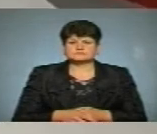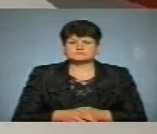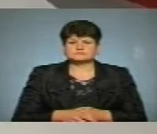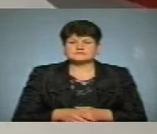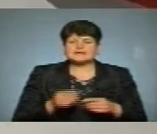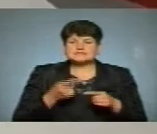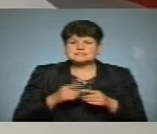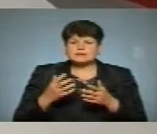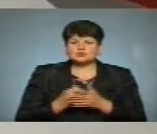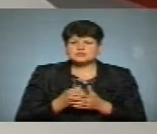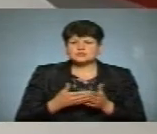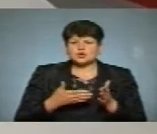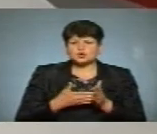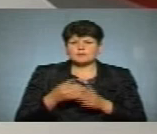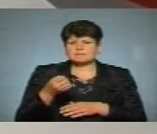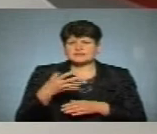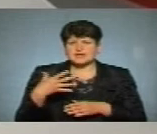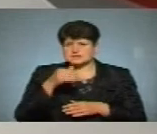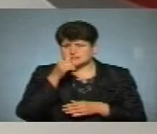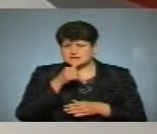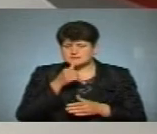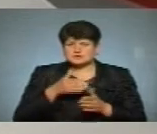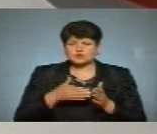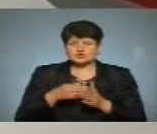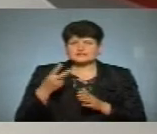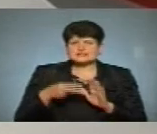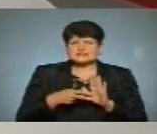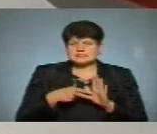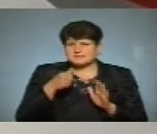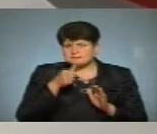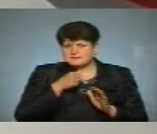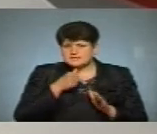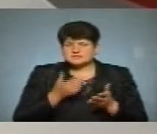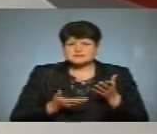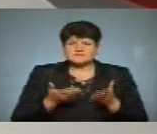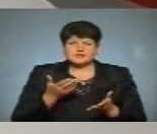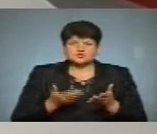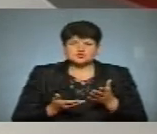Це виходить до 15 там, місяців і до 27 місяців, якщо